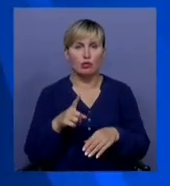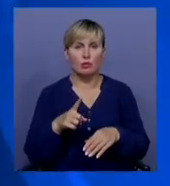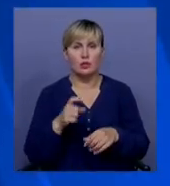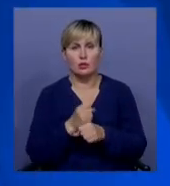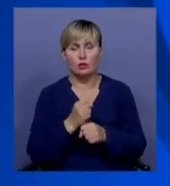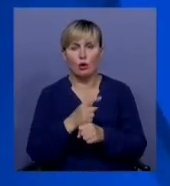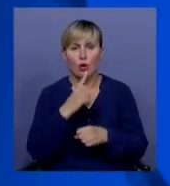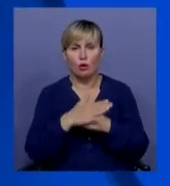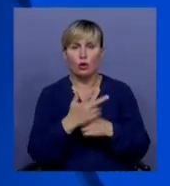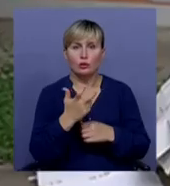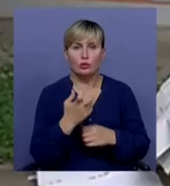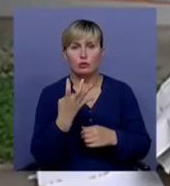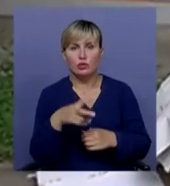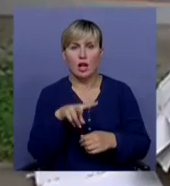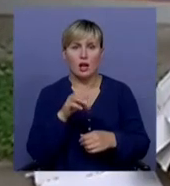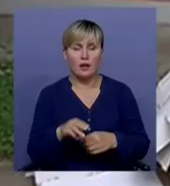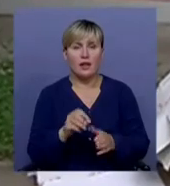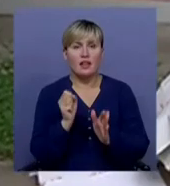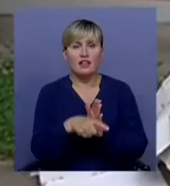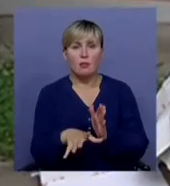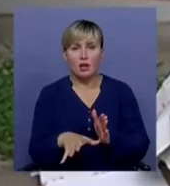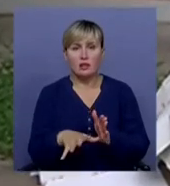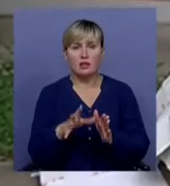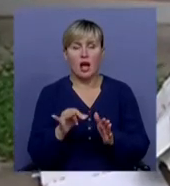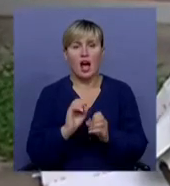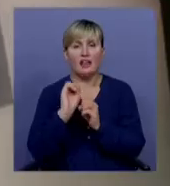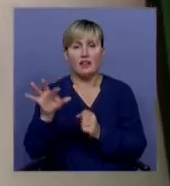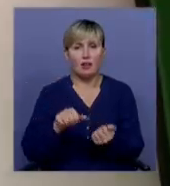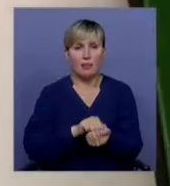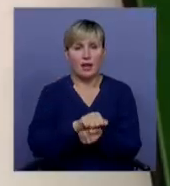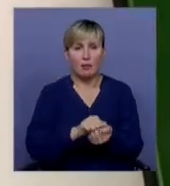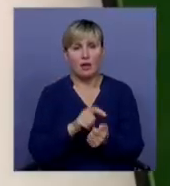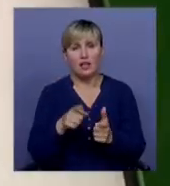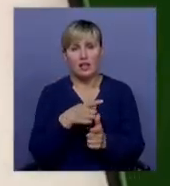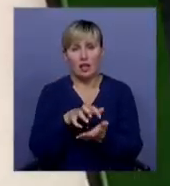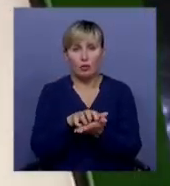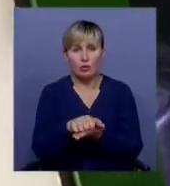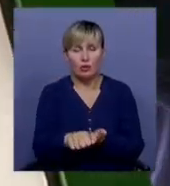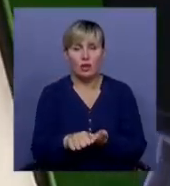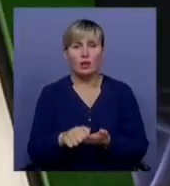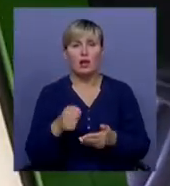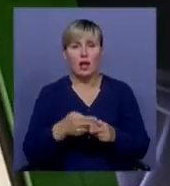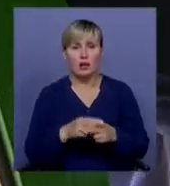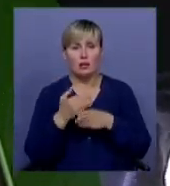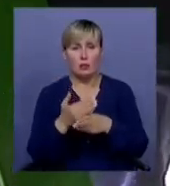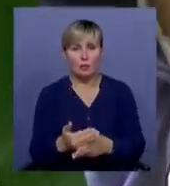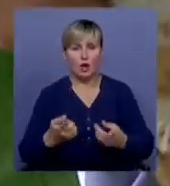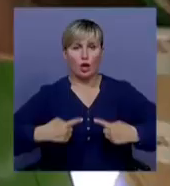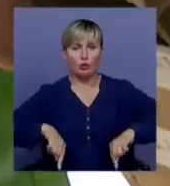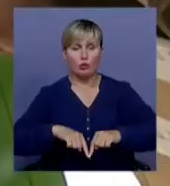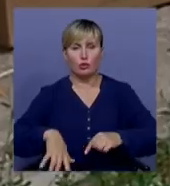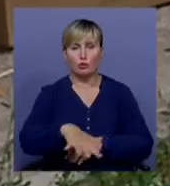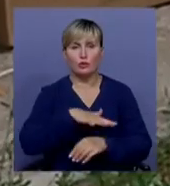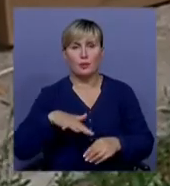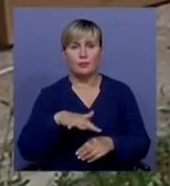около 300-400 лет. Не выбрасывать мусор, а сдавать его на переработку или утилизацию – действенный способ помочь окружающей